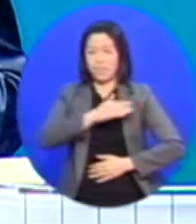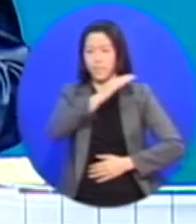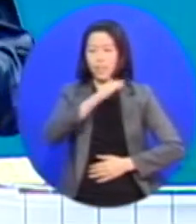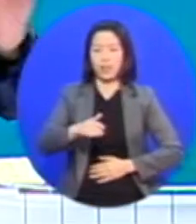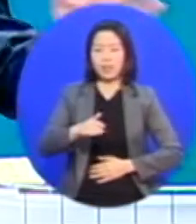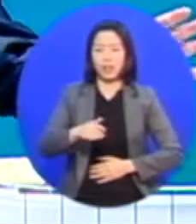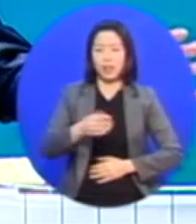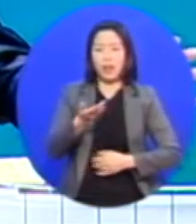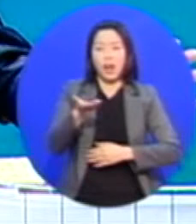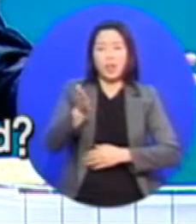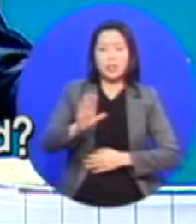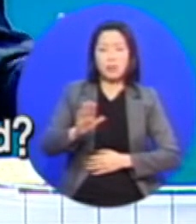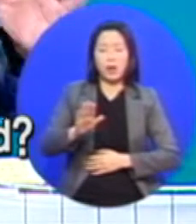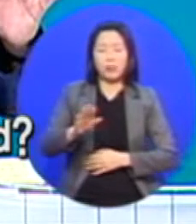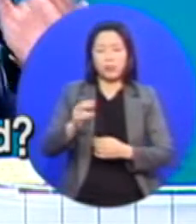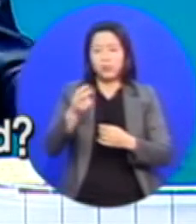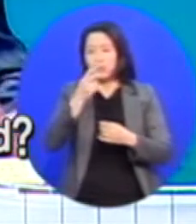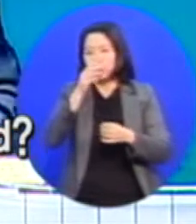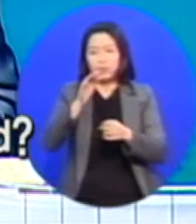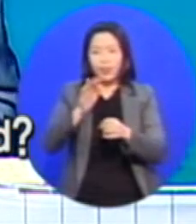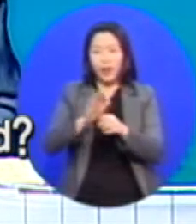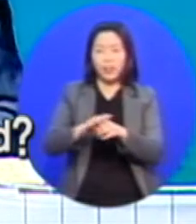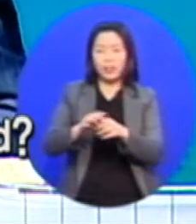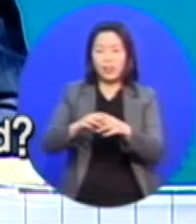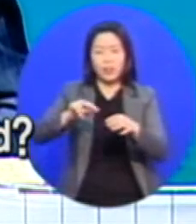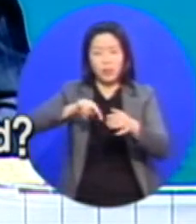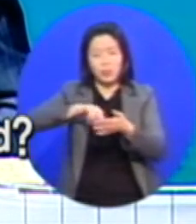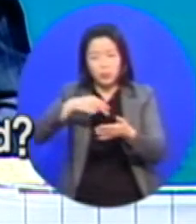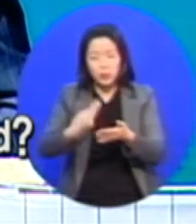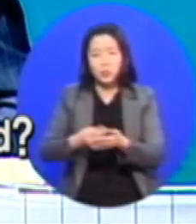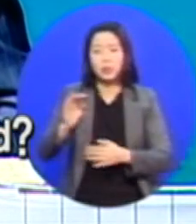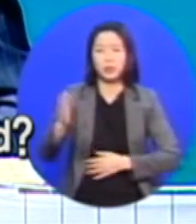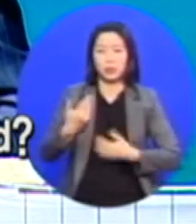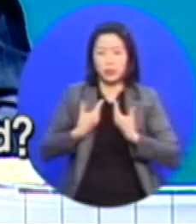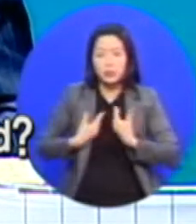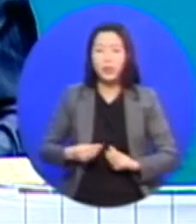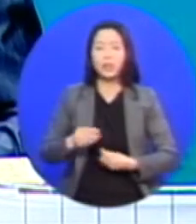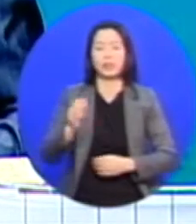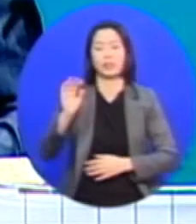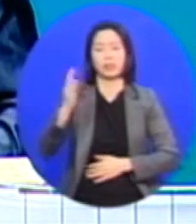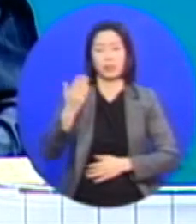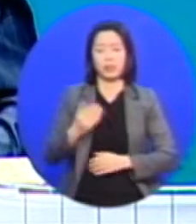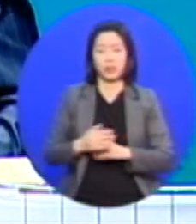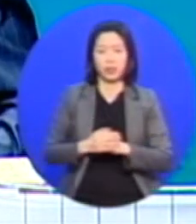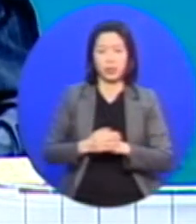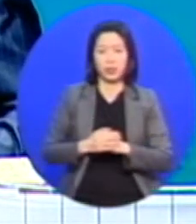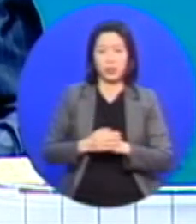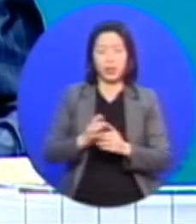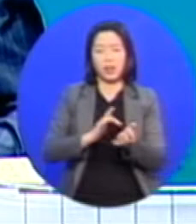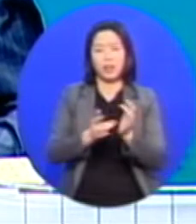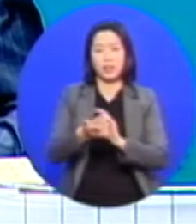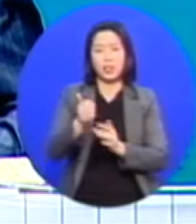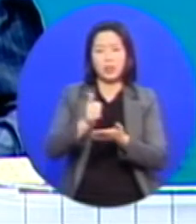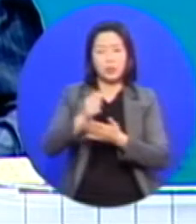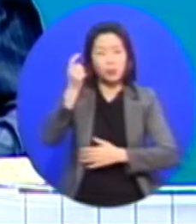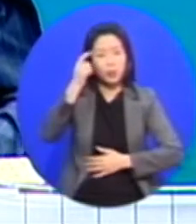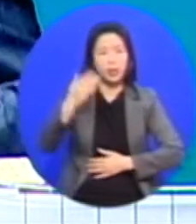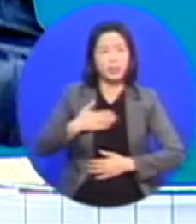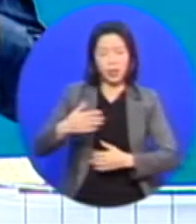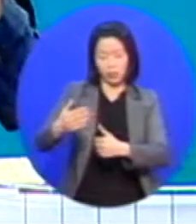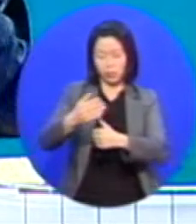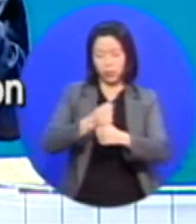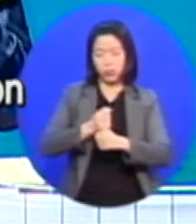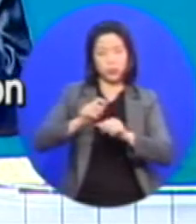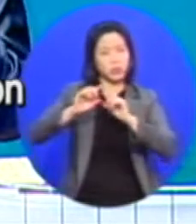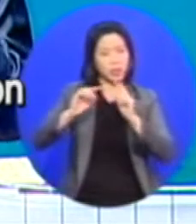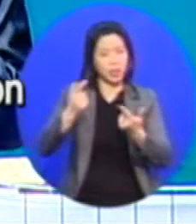어처구니없이 실 쪽에 버려서 더 낙심하는 일이 생겨요 왜 예수님은 나를 더 붙들어 주지 않으신 아 내가